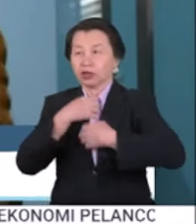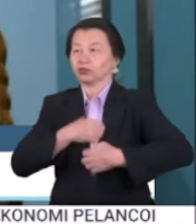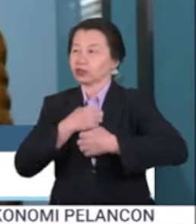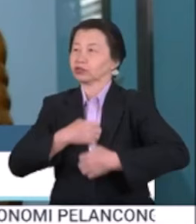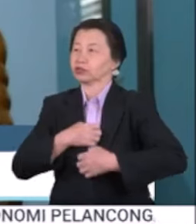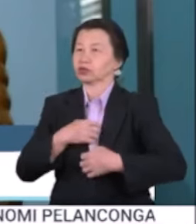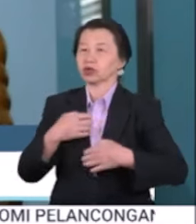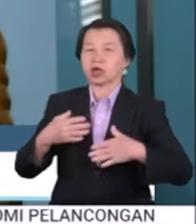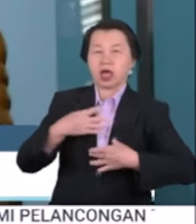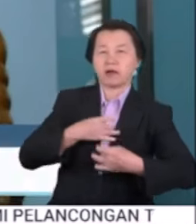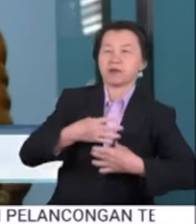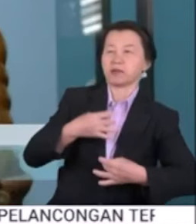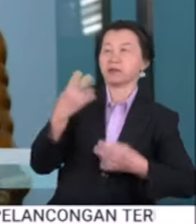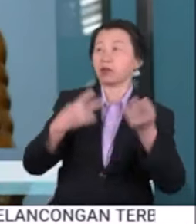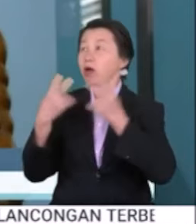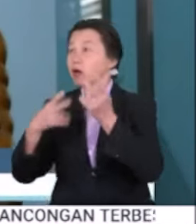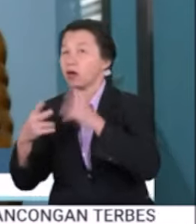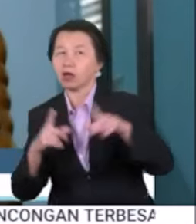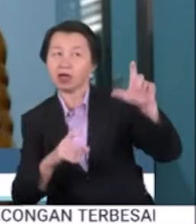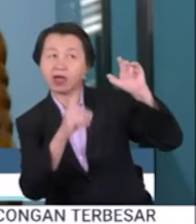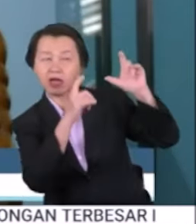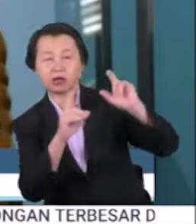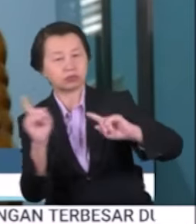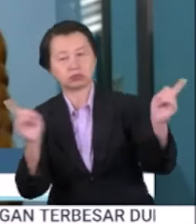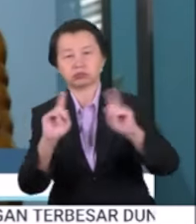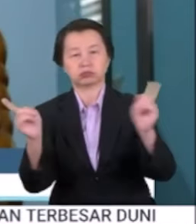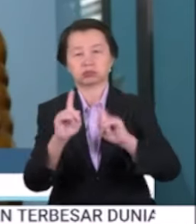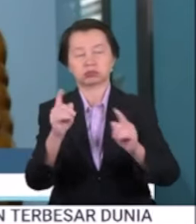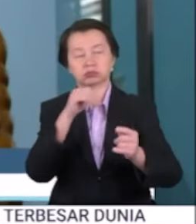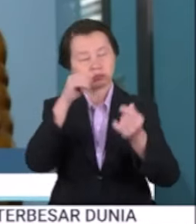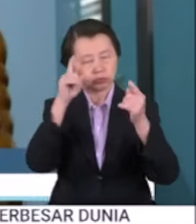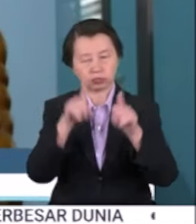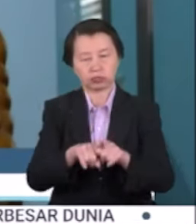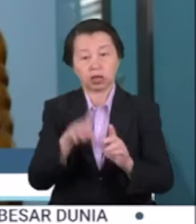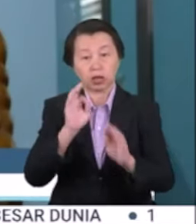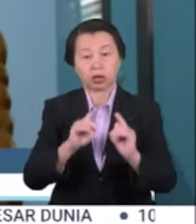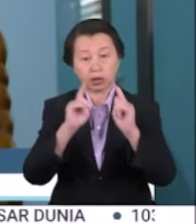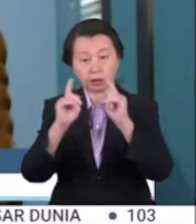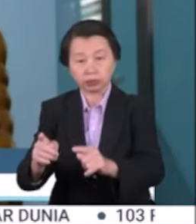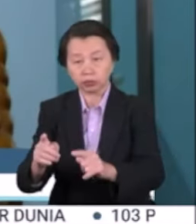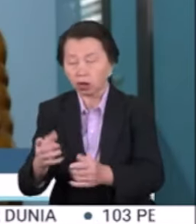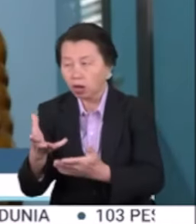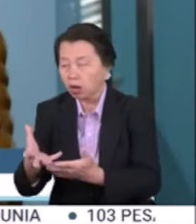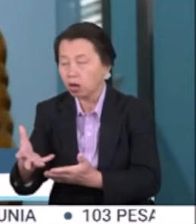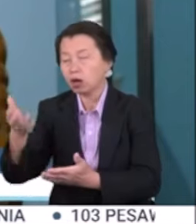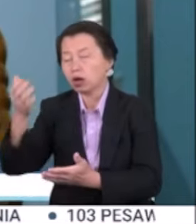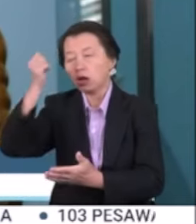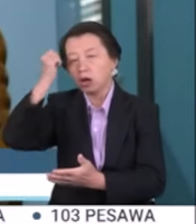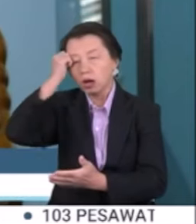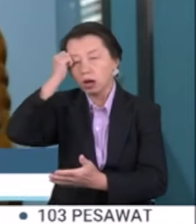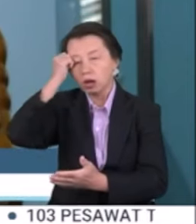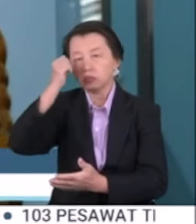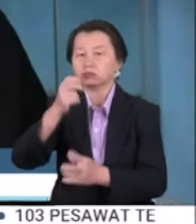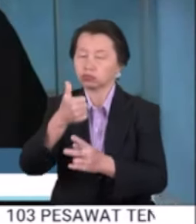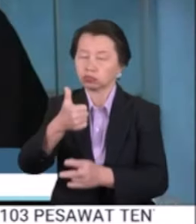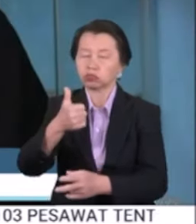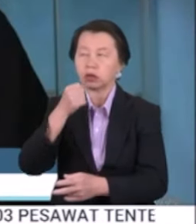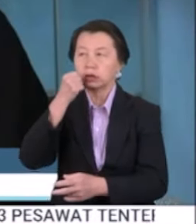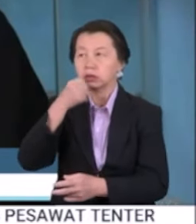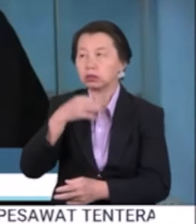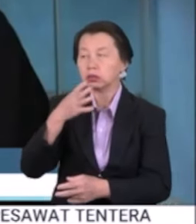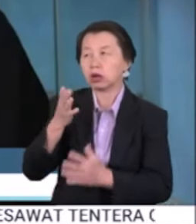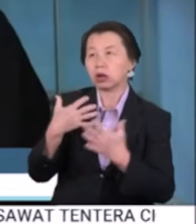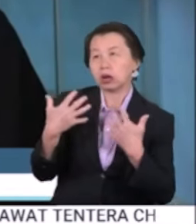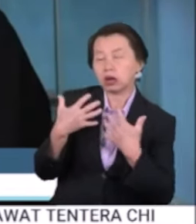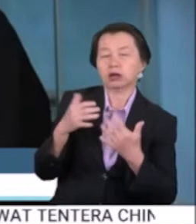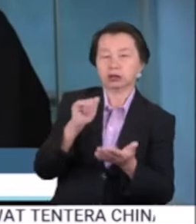Saya tak setuju sebab berdasarkan hadis nabi sallallahaihi wasallam tapi kalau kita pergi unuk mengambil iktibar maknanya sangat bagus